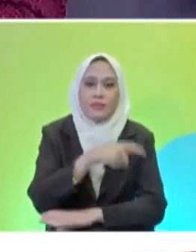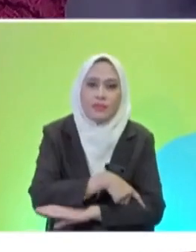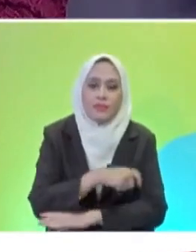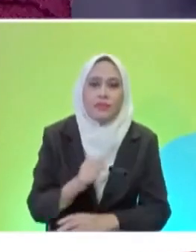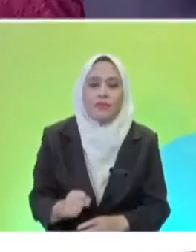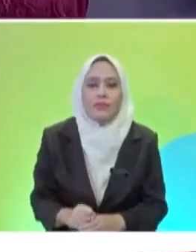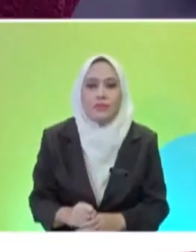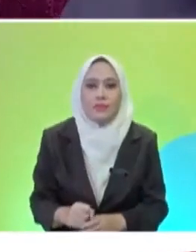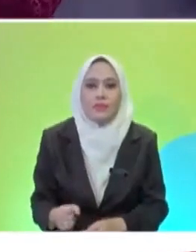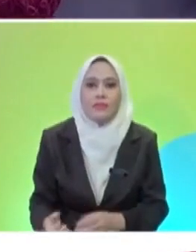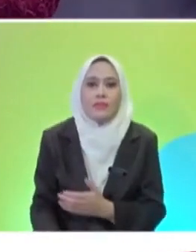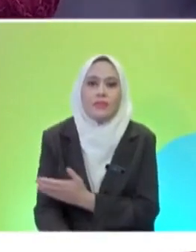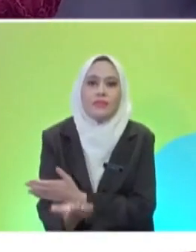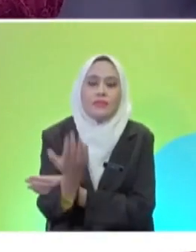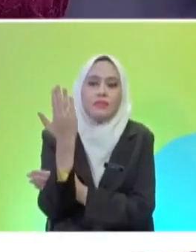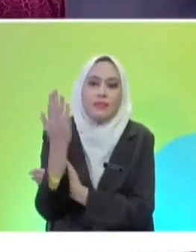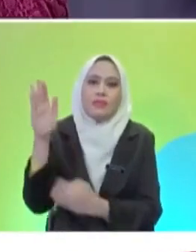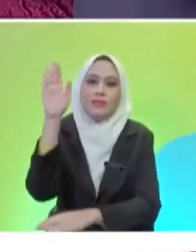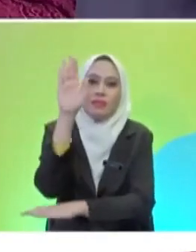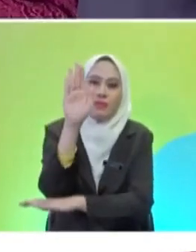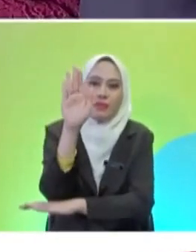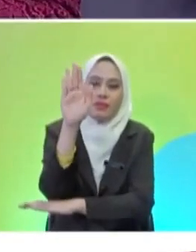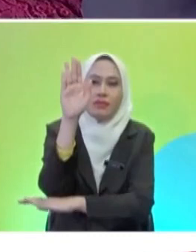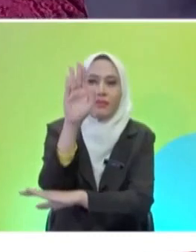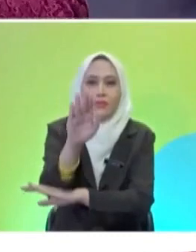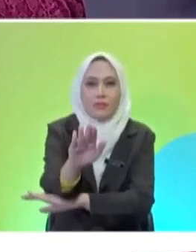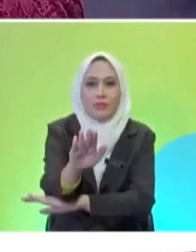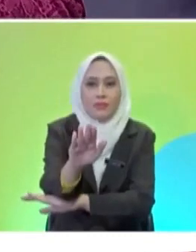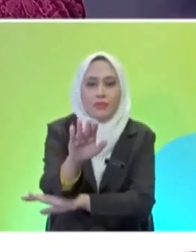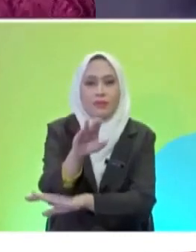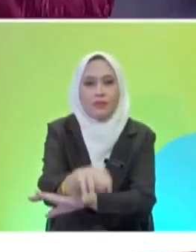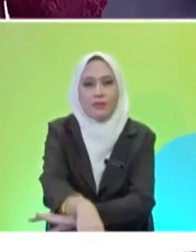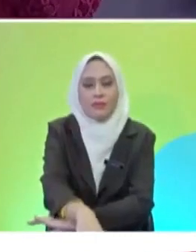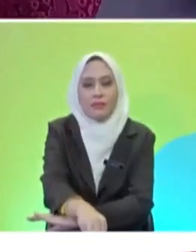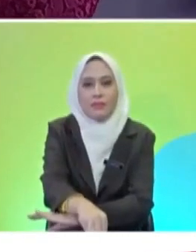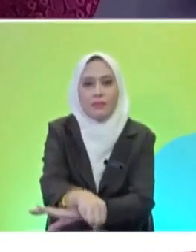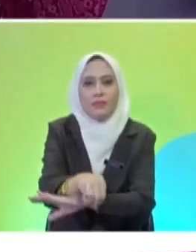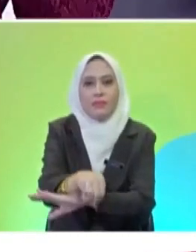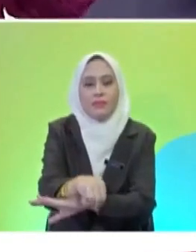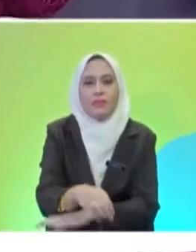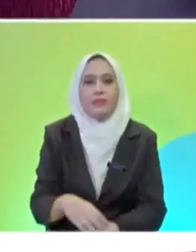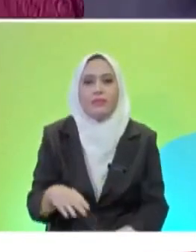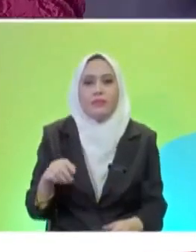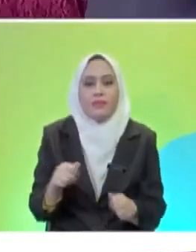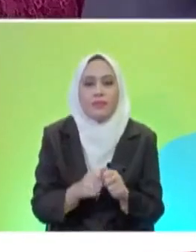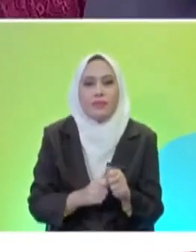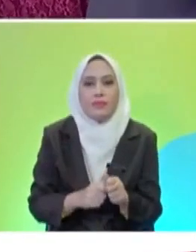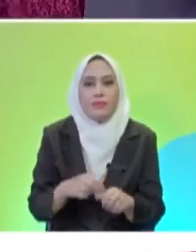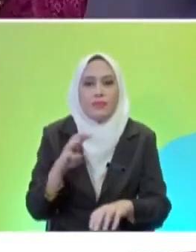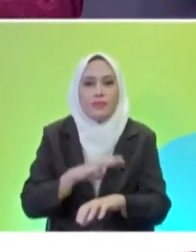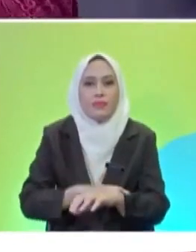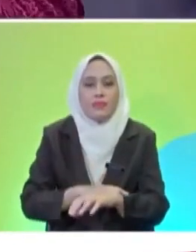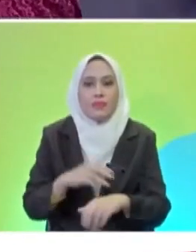Pagi, tengah hari, petang, malam dan setiap waktu tu ada aktiviti-aktiviti